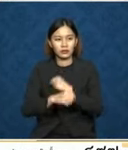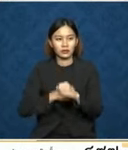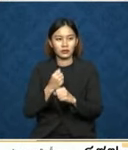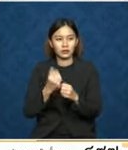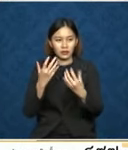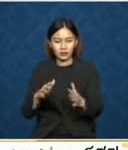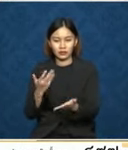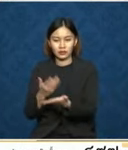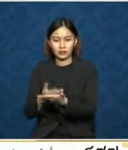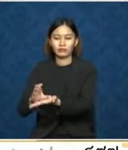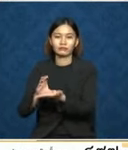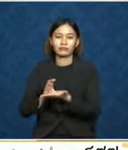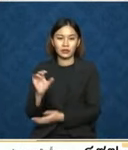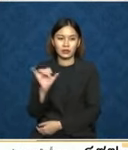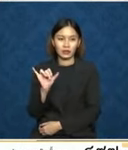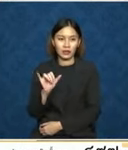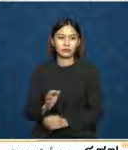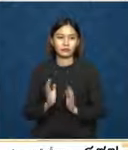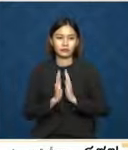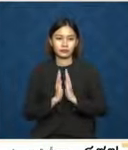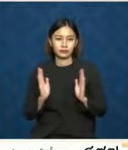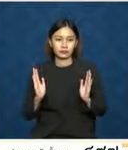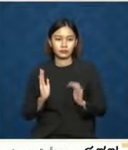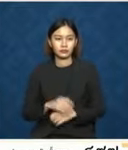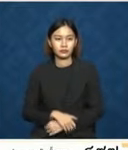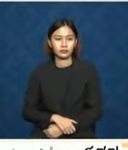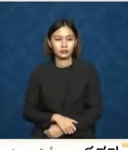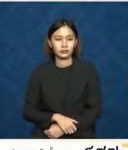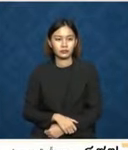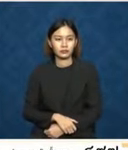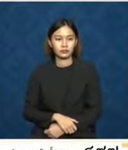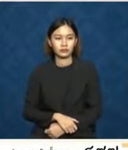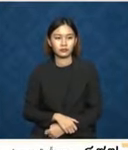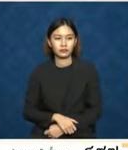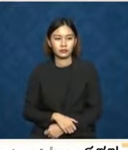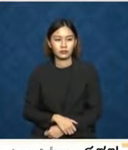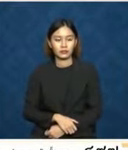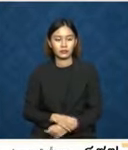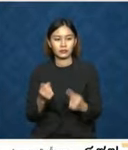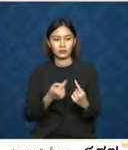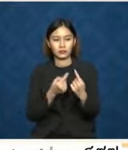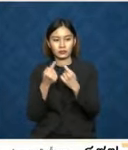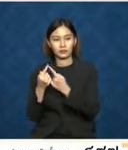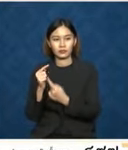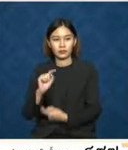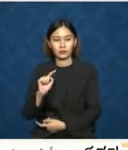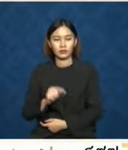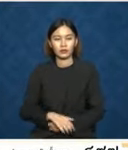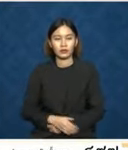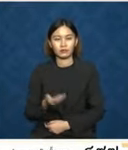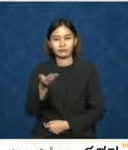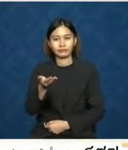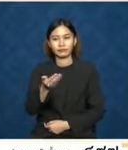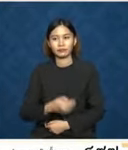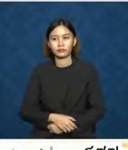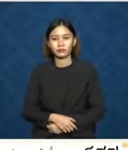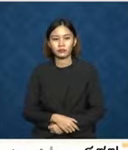ยังไม่ได้รับเงินครับขอบคุณครับครับต่อไปขอเชิญคุณเทียบสุธาขาว